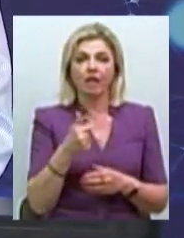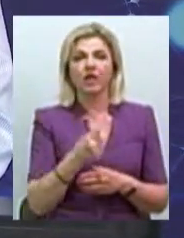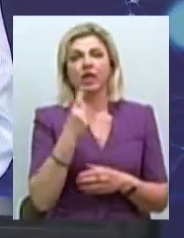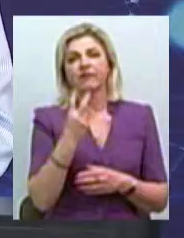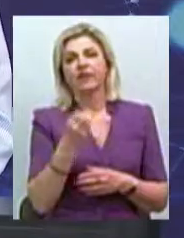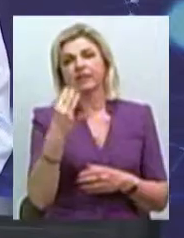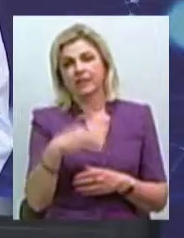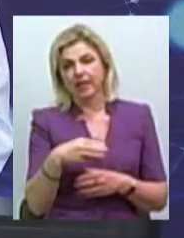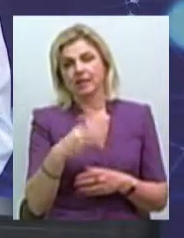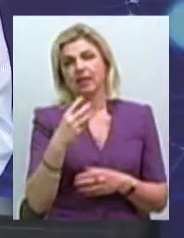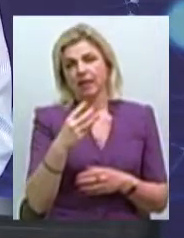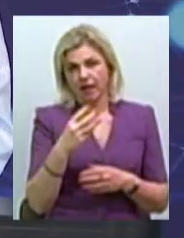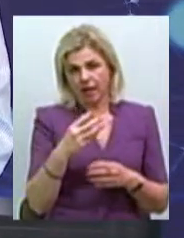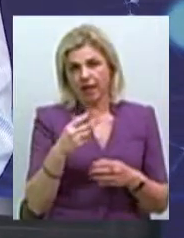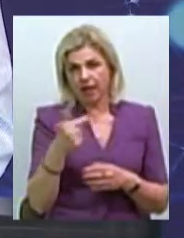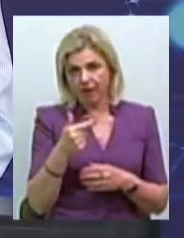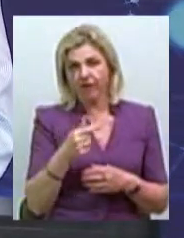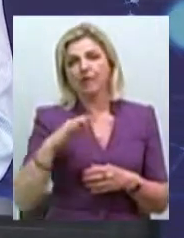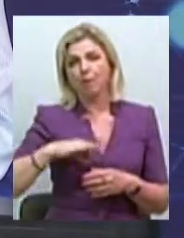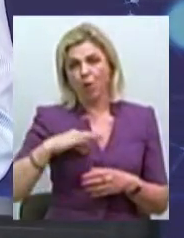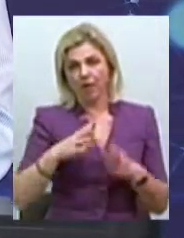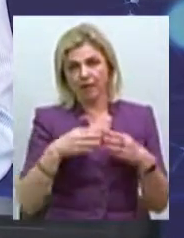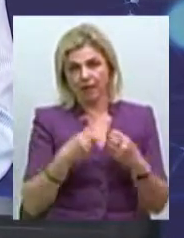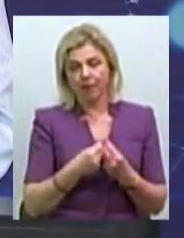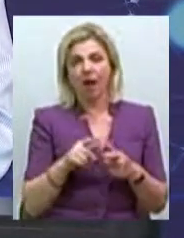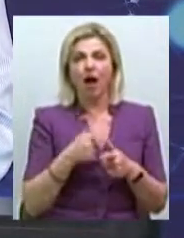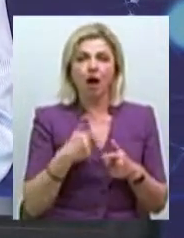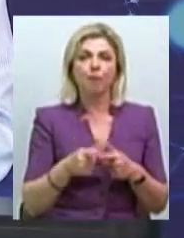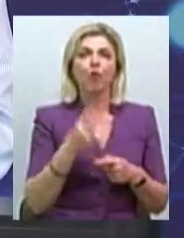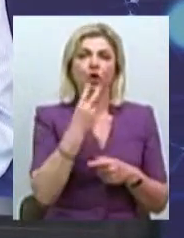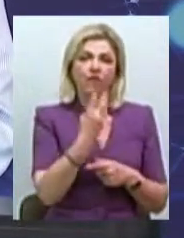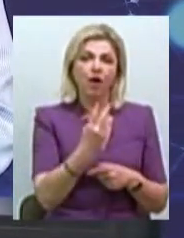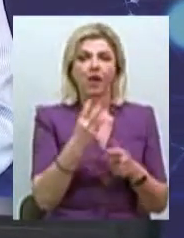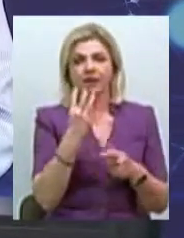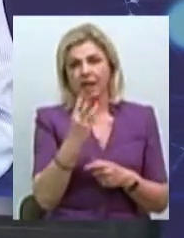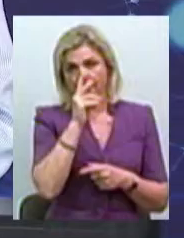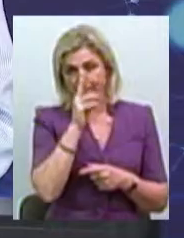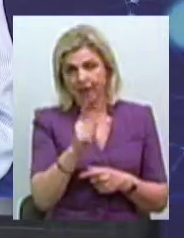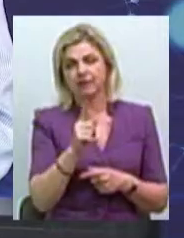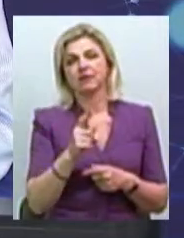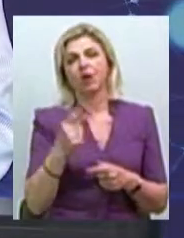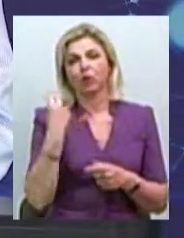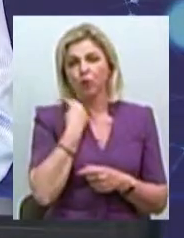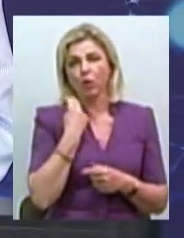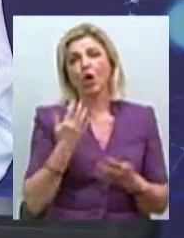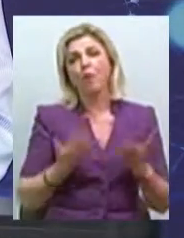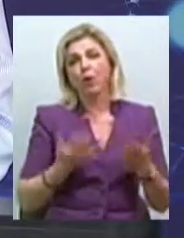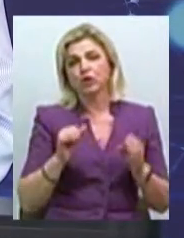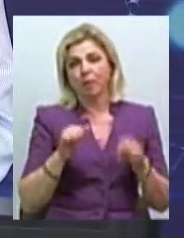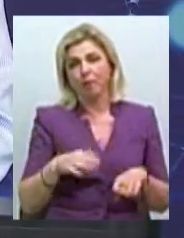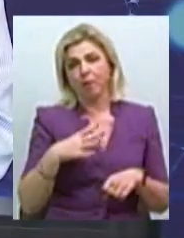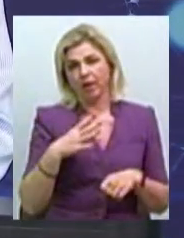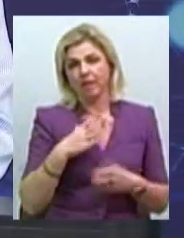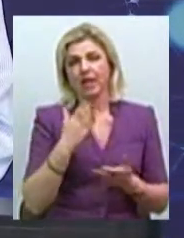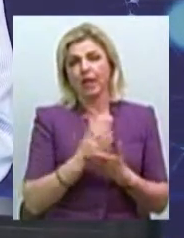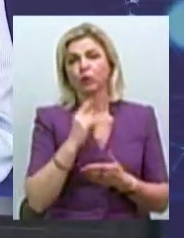200, 230 гривень споживає сім'я. То це або двох, або трьохмісячний борг, і, ну, можливо, є якісь труднощі в тій чи іншій